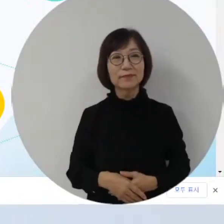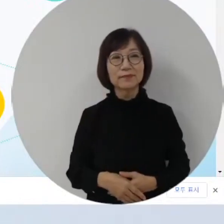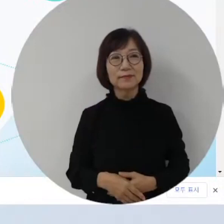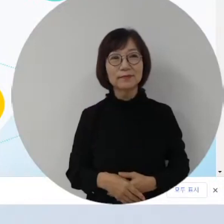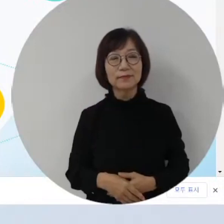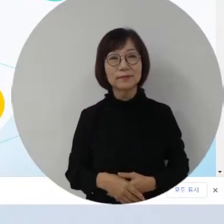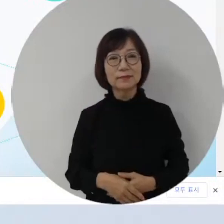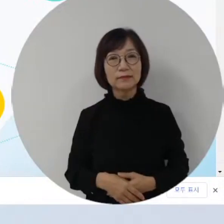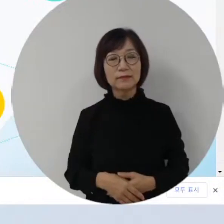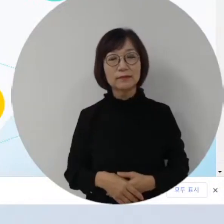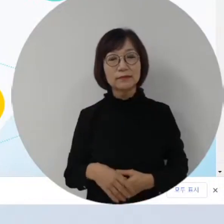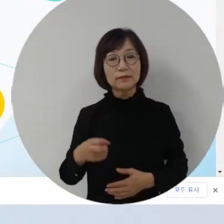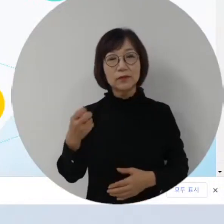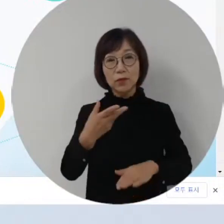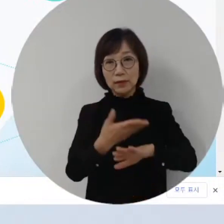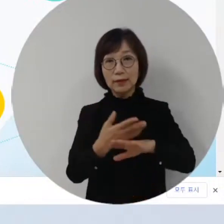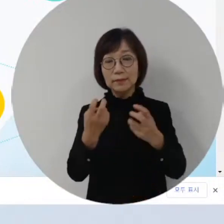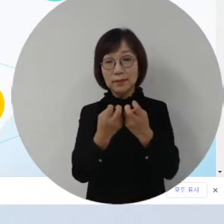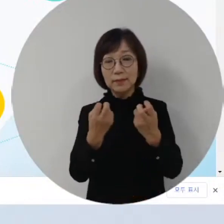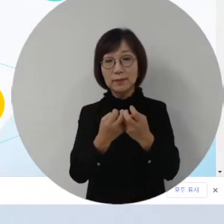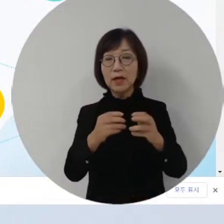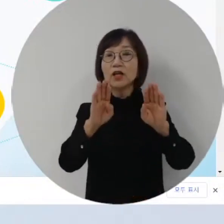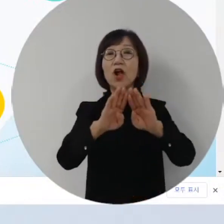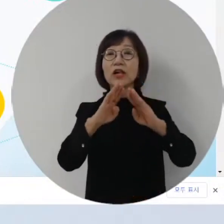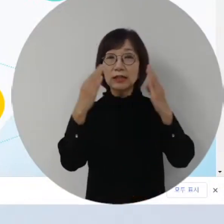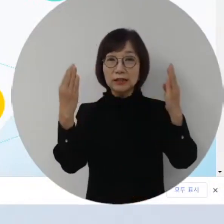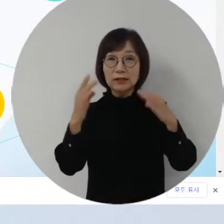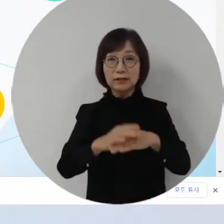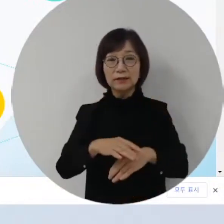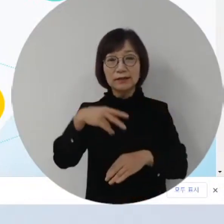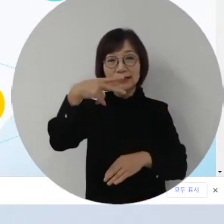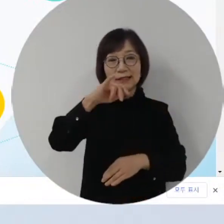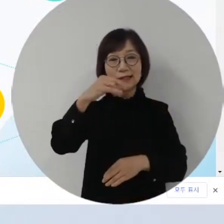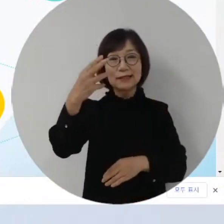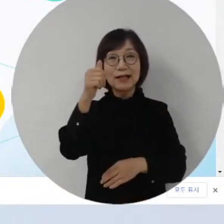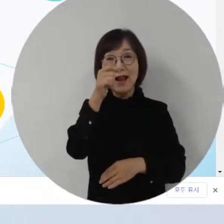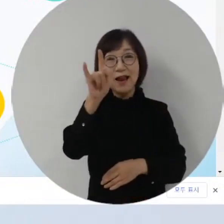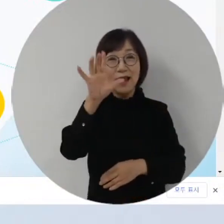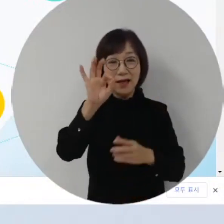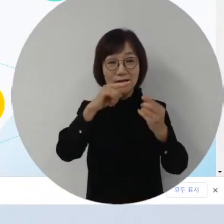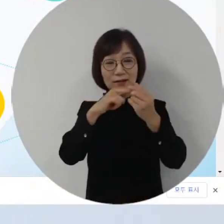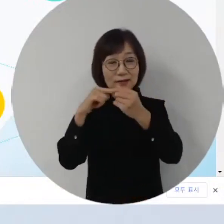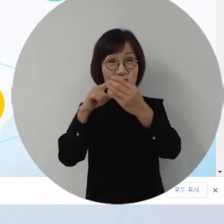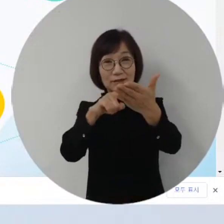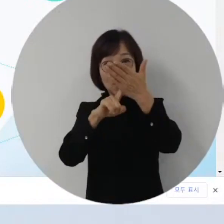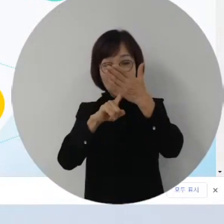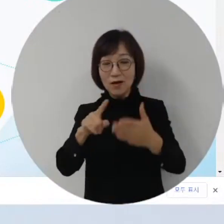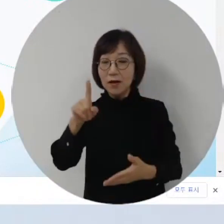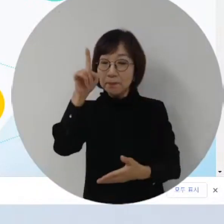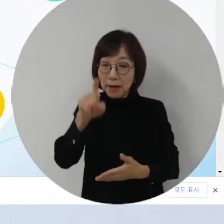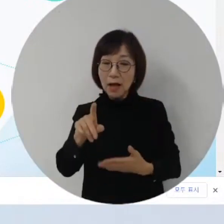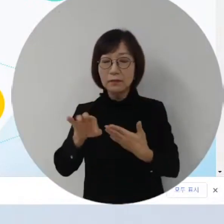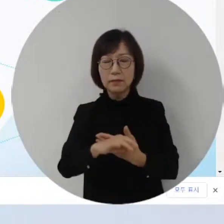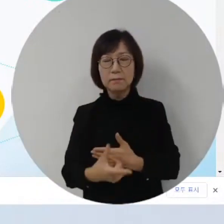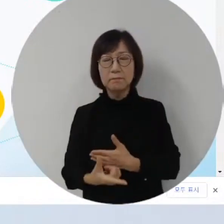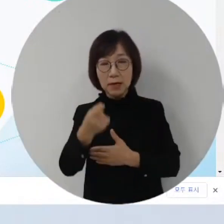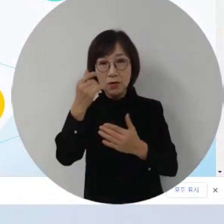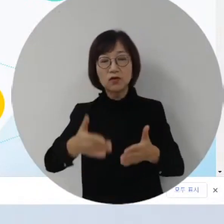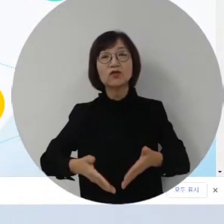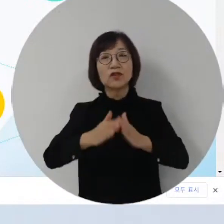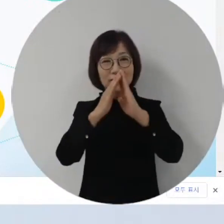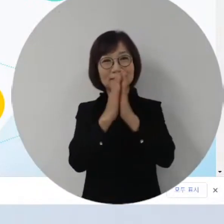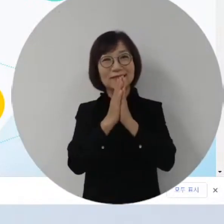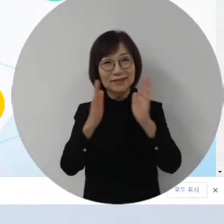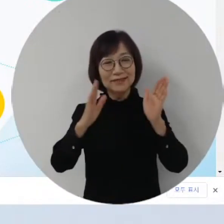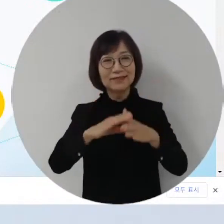또는 열기, 실행이라는 메뉴가 나오면은 그 버튼을 클릭을 해주시면은요 바로 설치가 진행이 돼요.